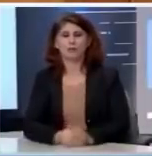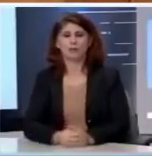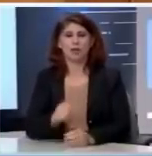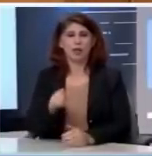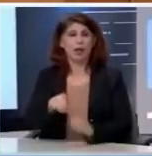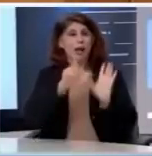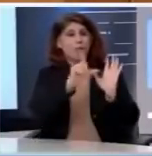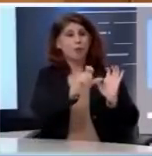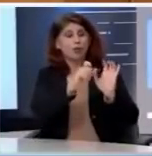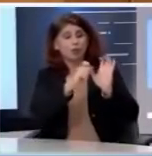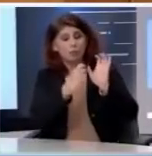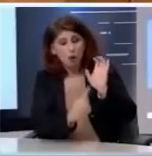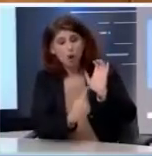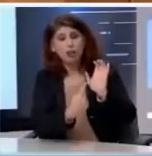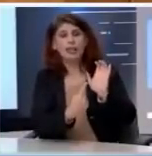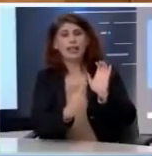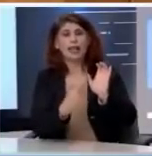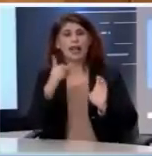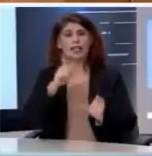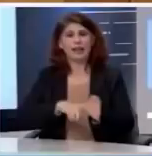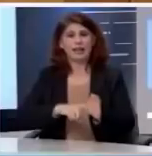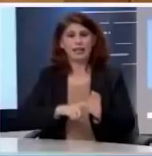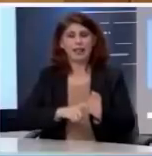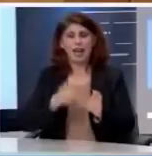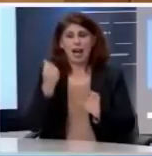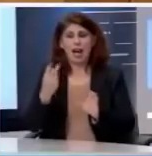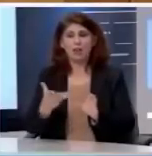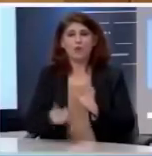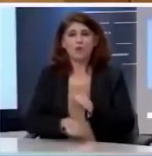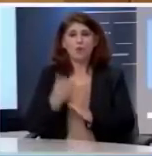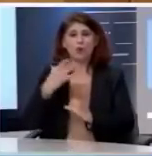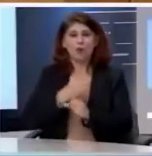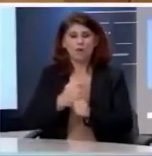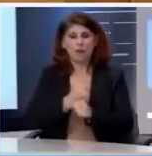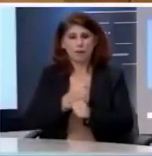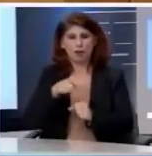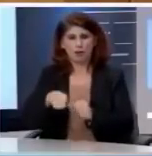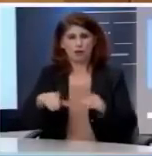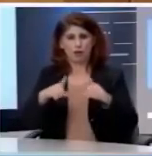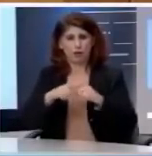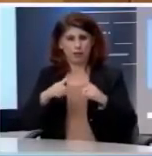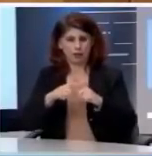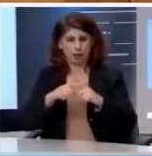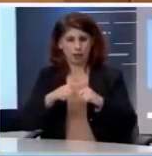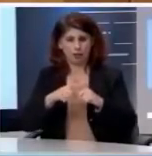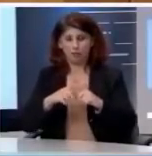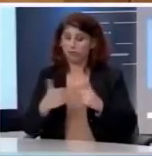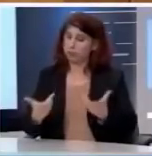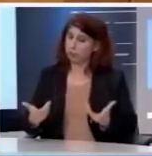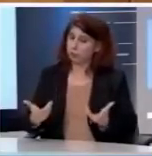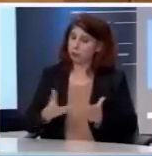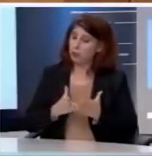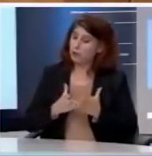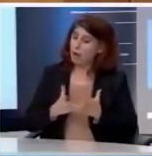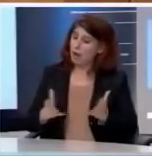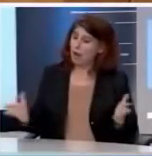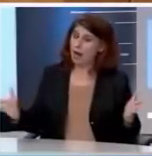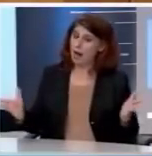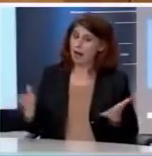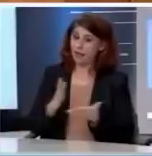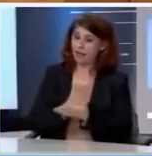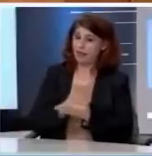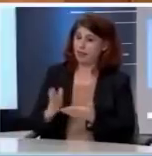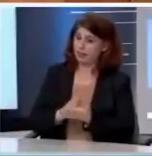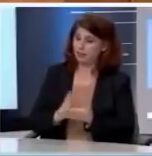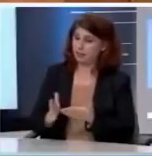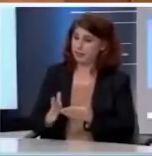Είναι η 71η εταιρεία σε αριθμό νέων φαρμάκων στο συγκεκριμένο δελτίο. Πολύ μεγάλη διακριτική